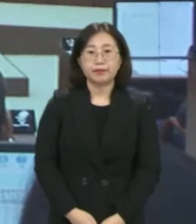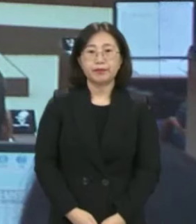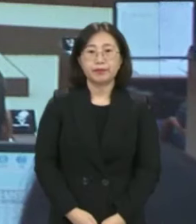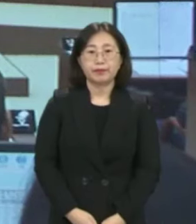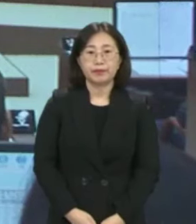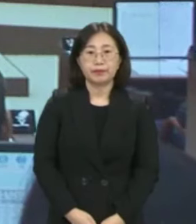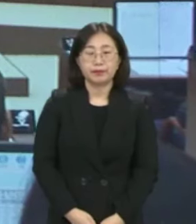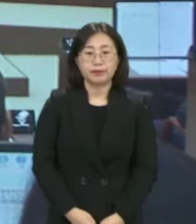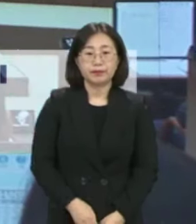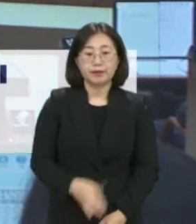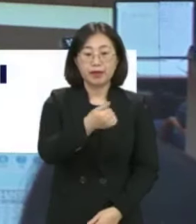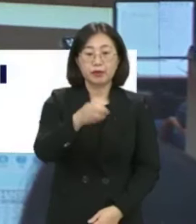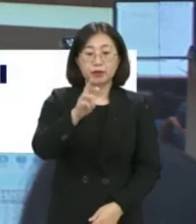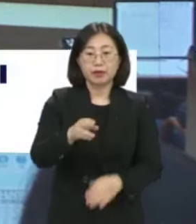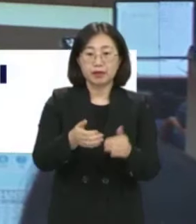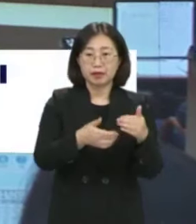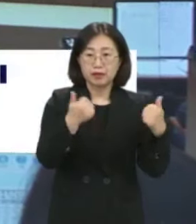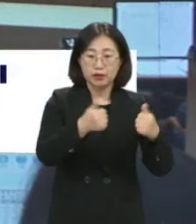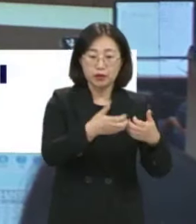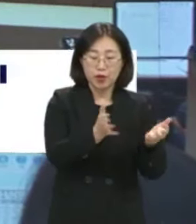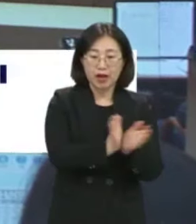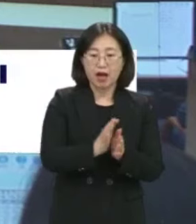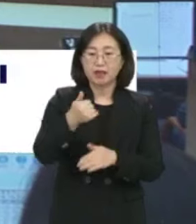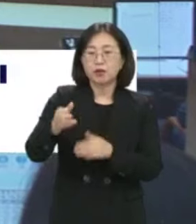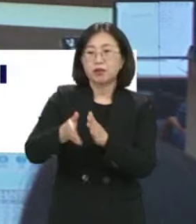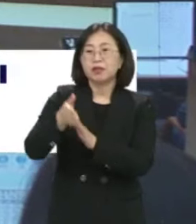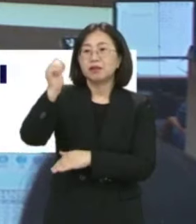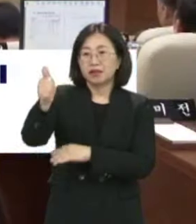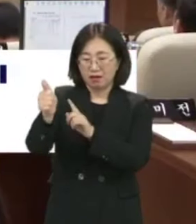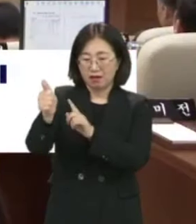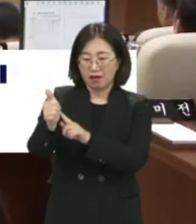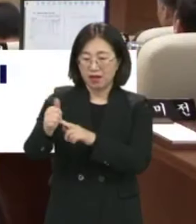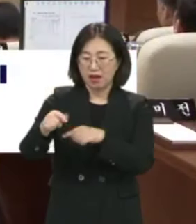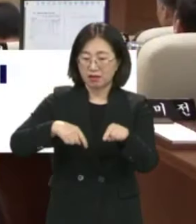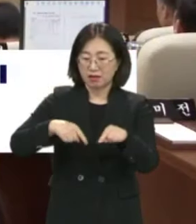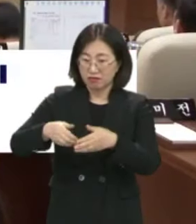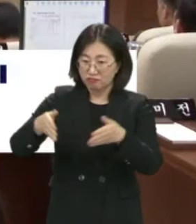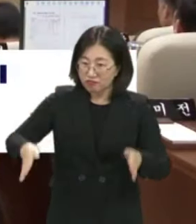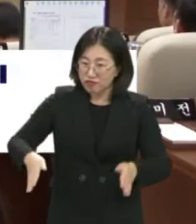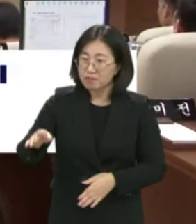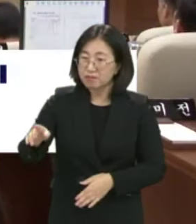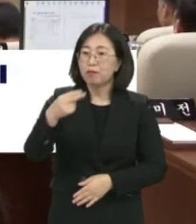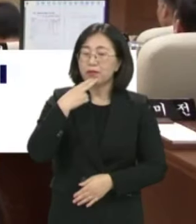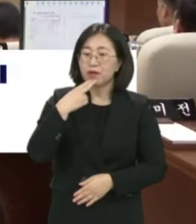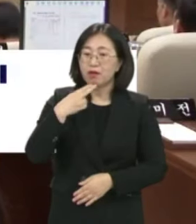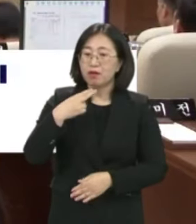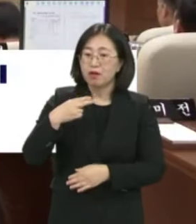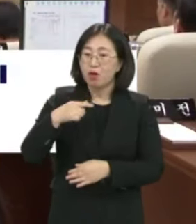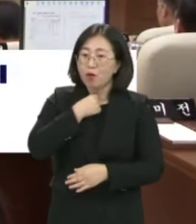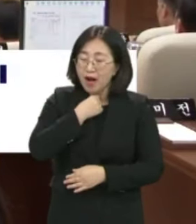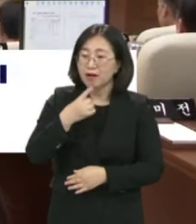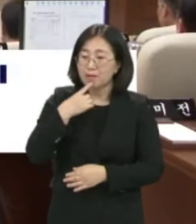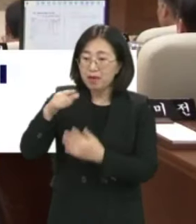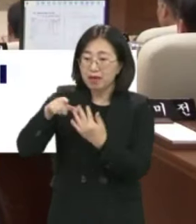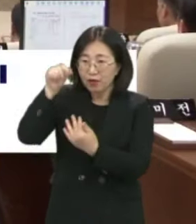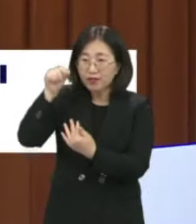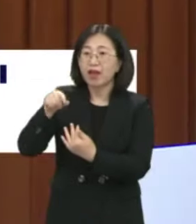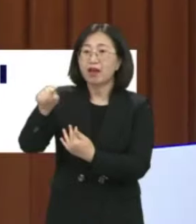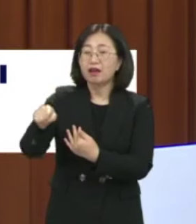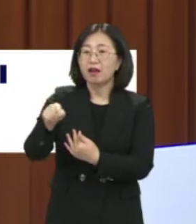조입니다 세종시 의회가 최민호 세종 시장에게 정치적 중립을 잃고 선택적 행정을 펴고 있다며